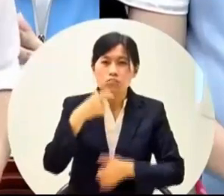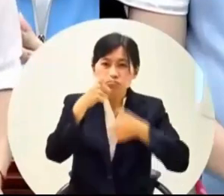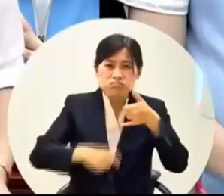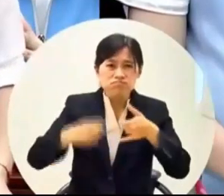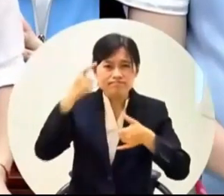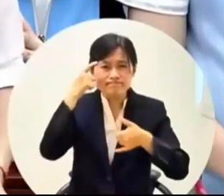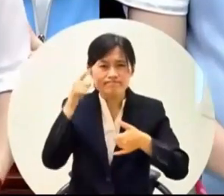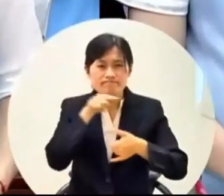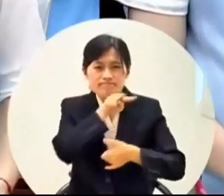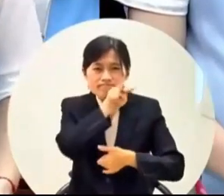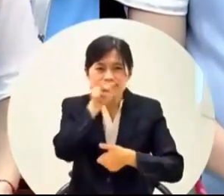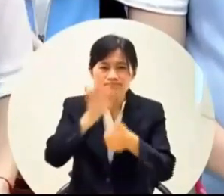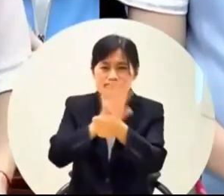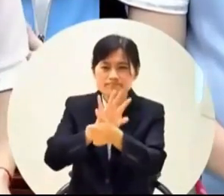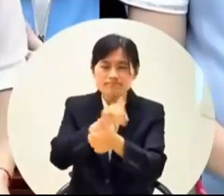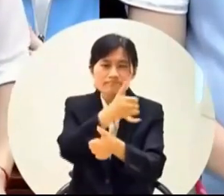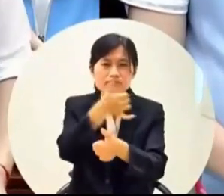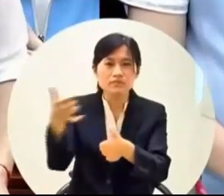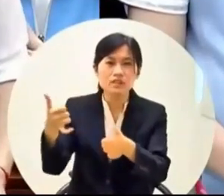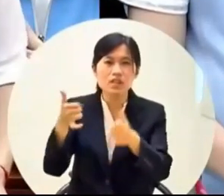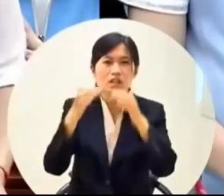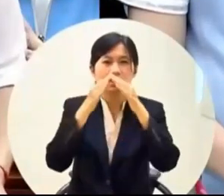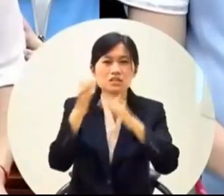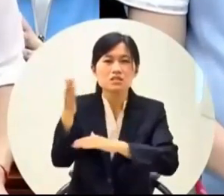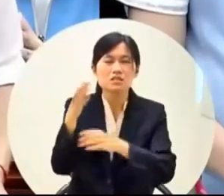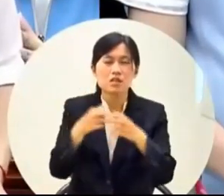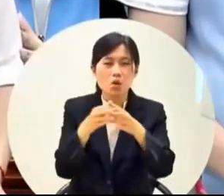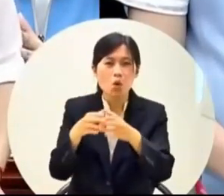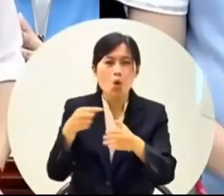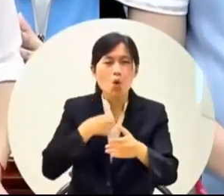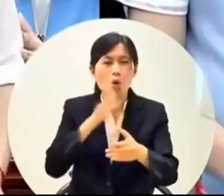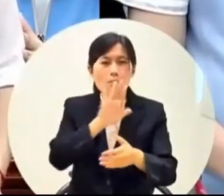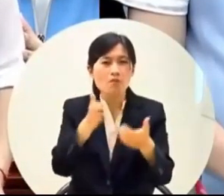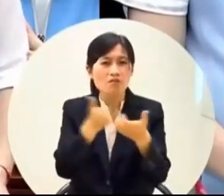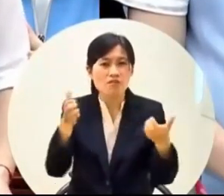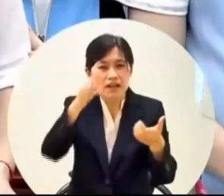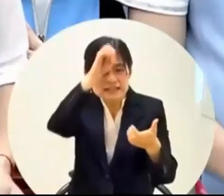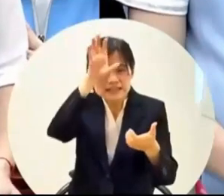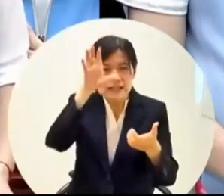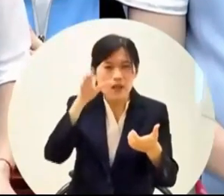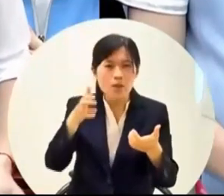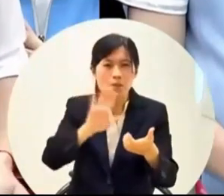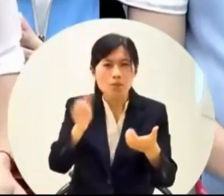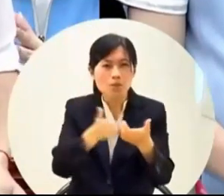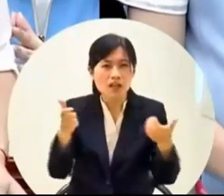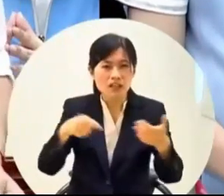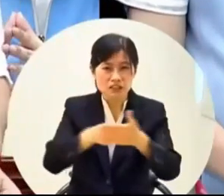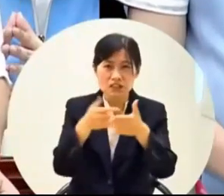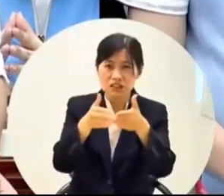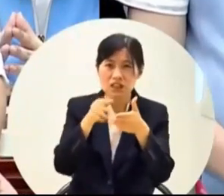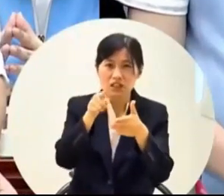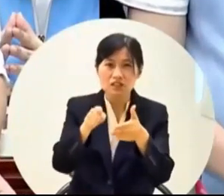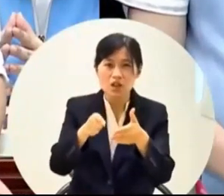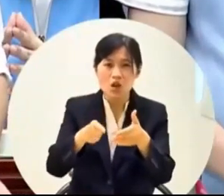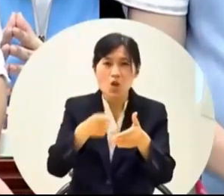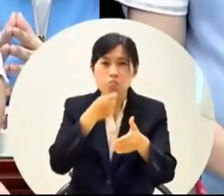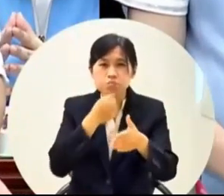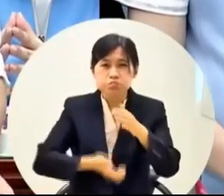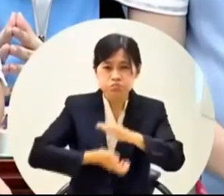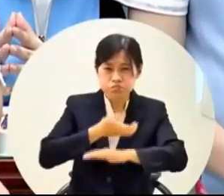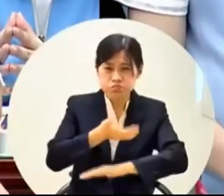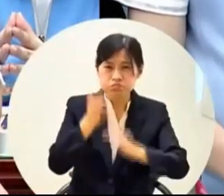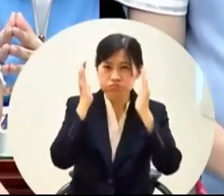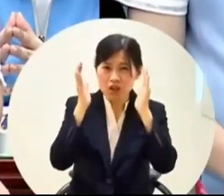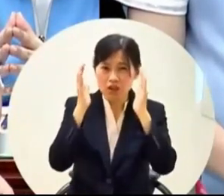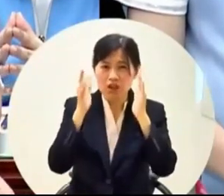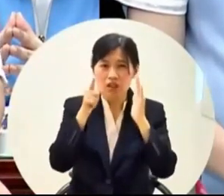看出去的服务人员，所有市府的团队，我不分党派，我真的是不分党派，只要你愿意认真为市民朋友打拼，你就是一个好